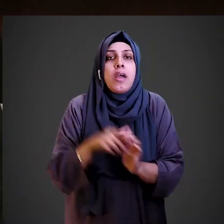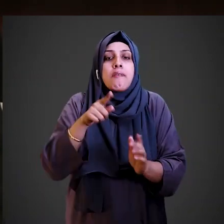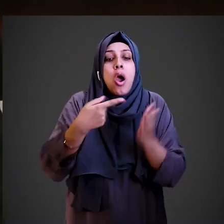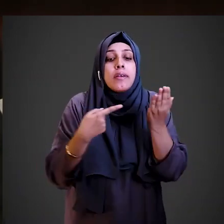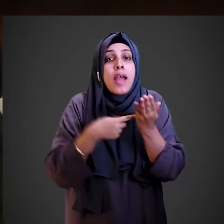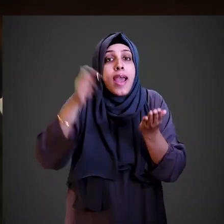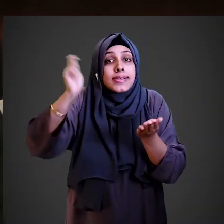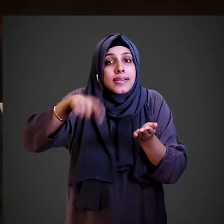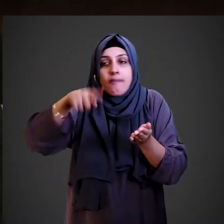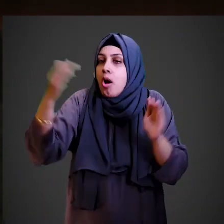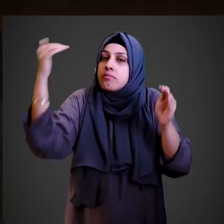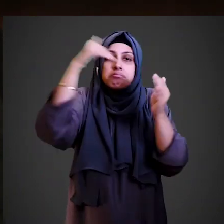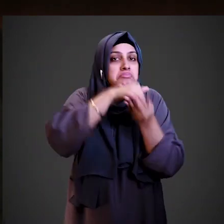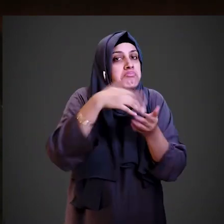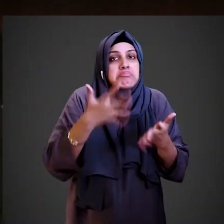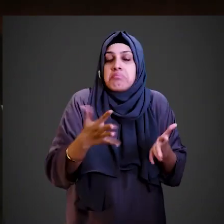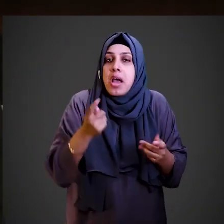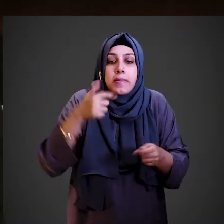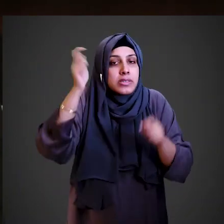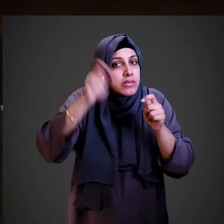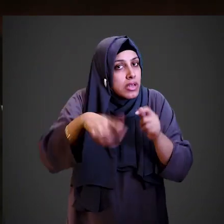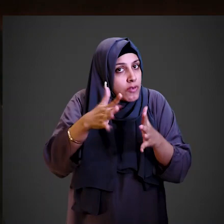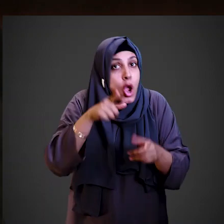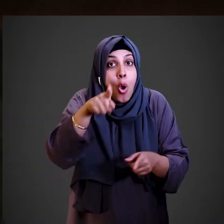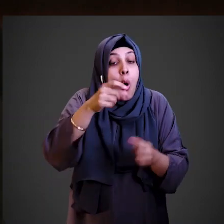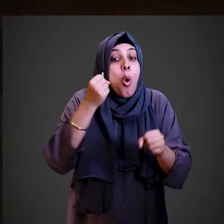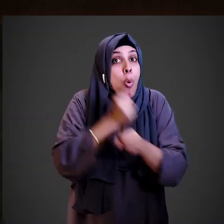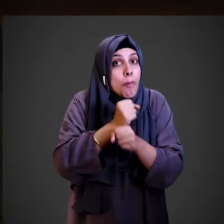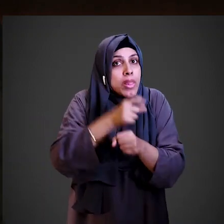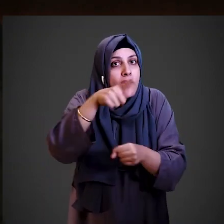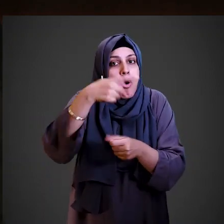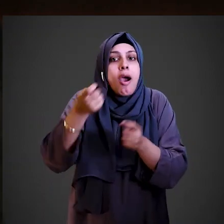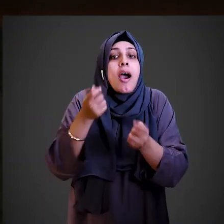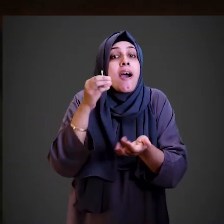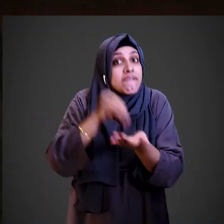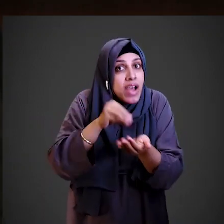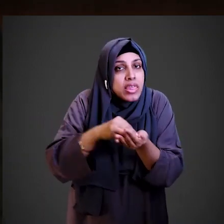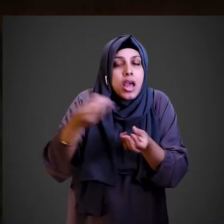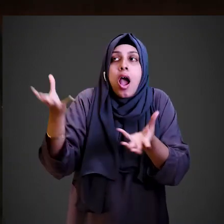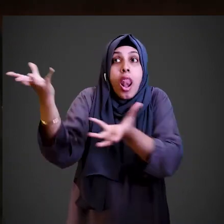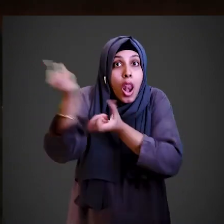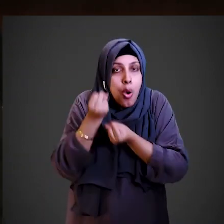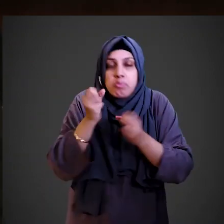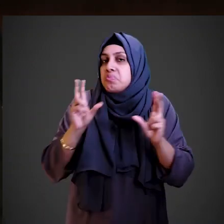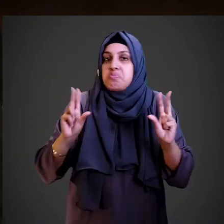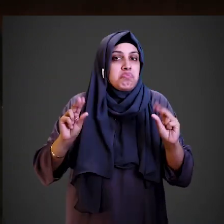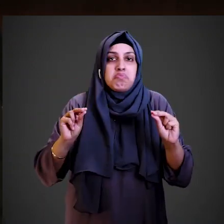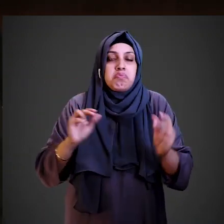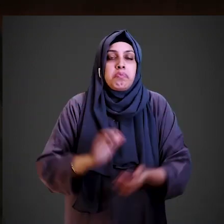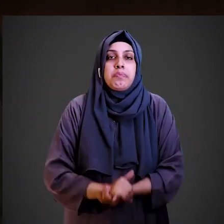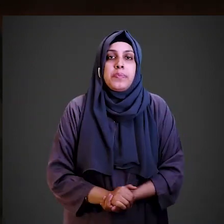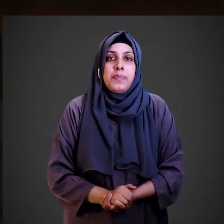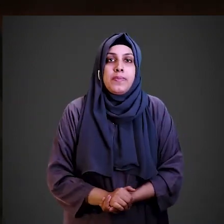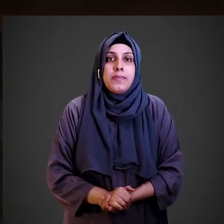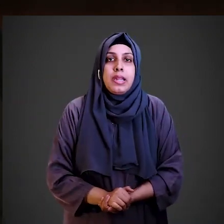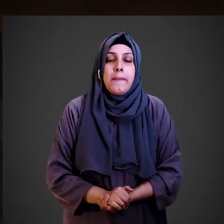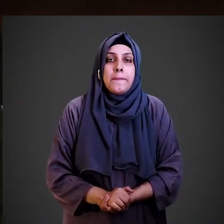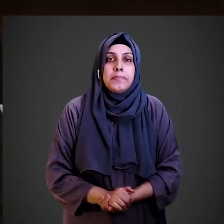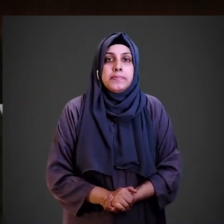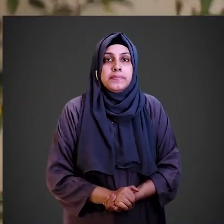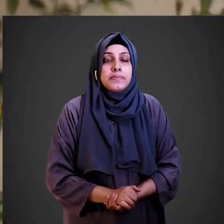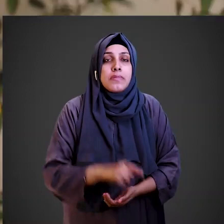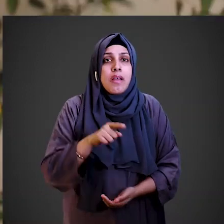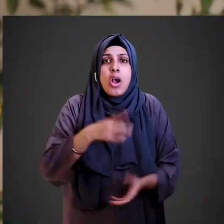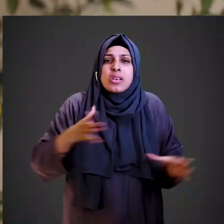وہ ٹیکس کے نیٹ میں بھی نہیں ہے، اور وہ کسی قسم کے حکومت سے فائدے یا بینیفٹ سبسڈی یا کسی قسم کا وظیفہ نہیں